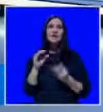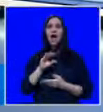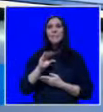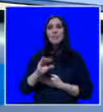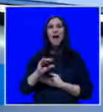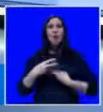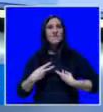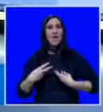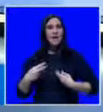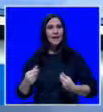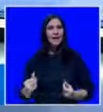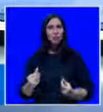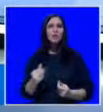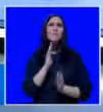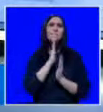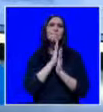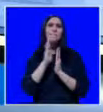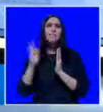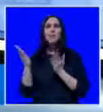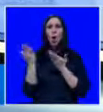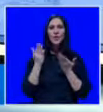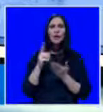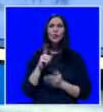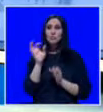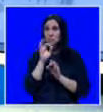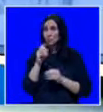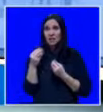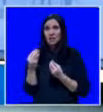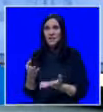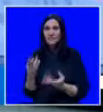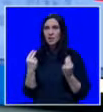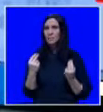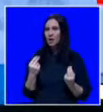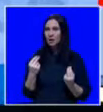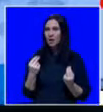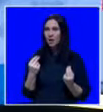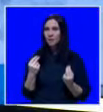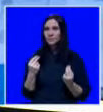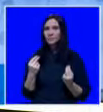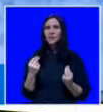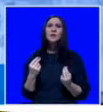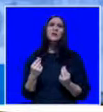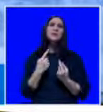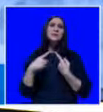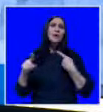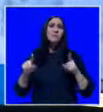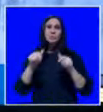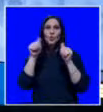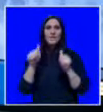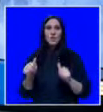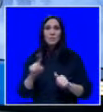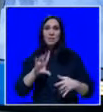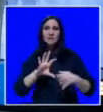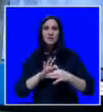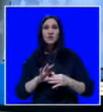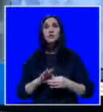капиталови разходи, за библиотеки, за които никога не са давани пари, за всякакви други форми, които не са свързани